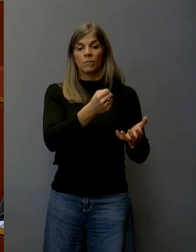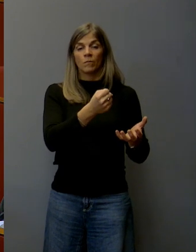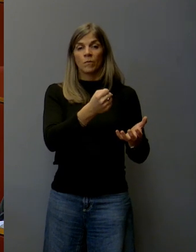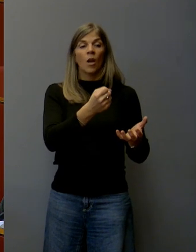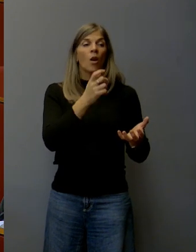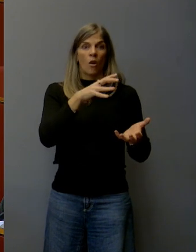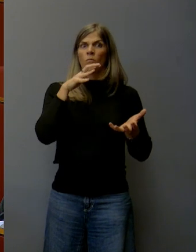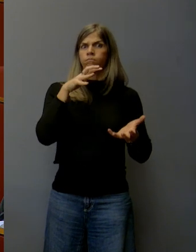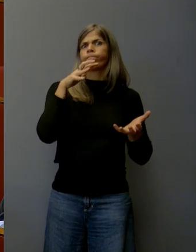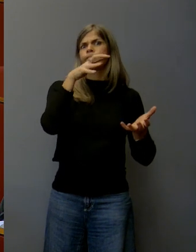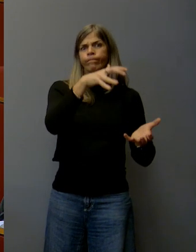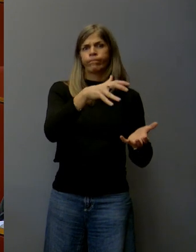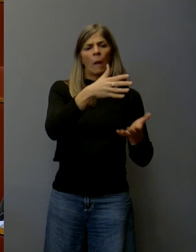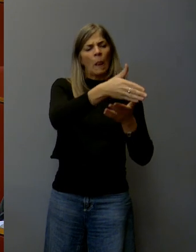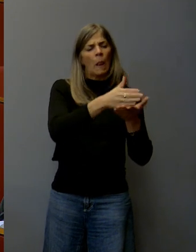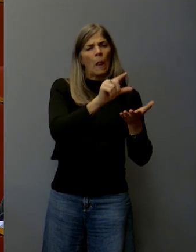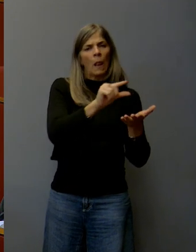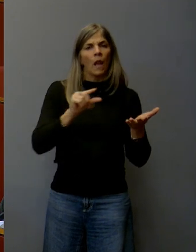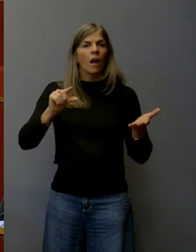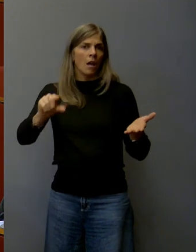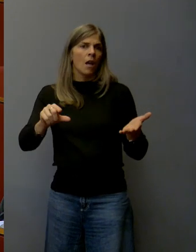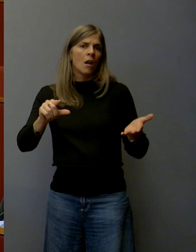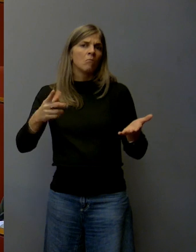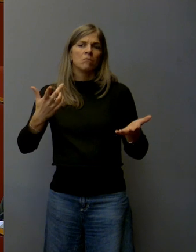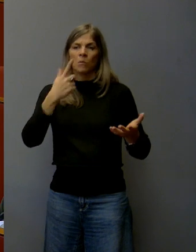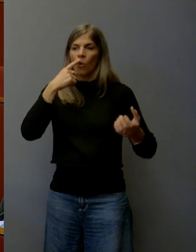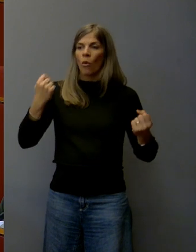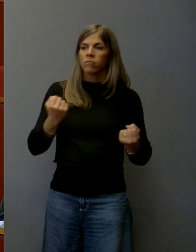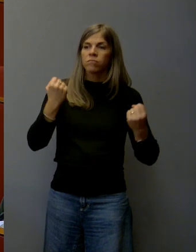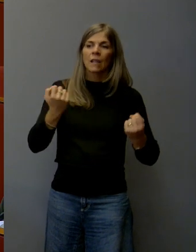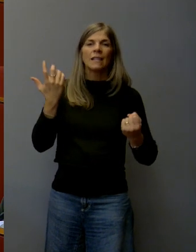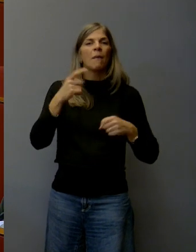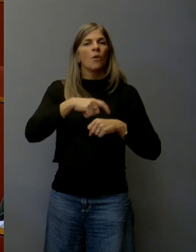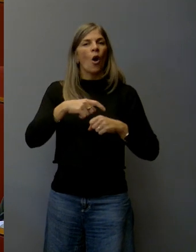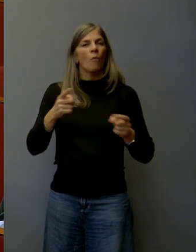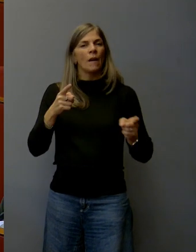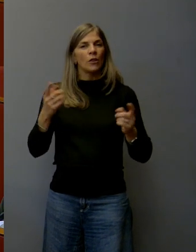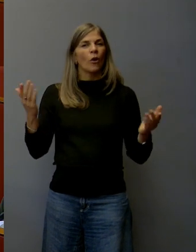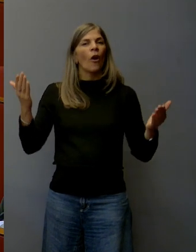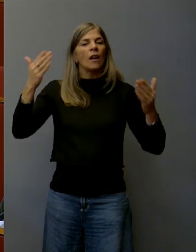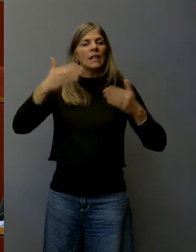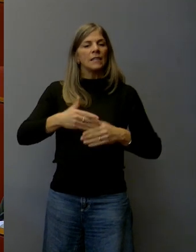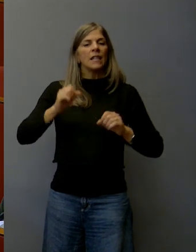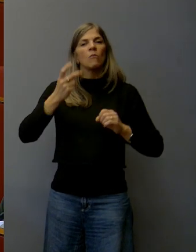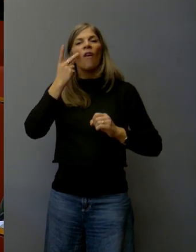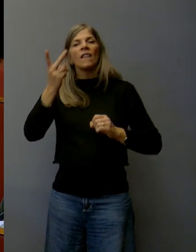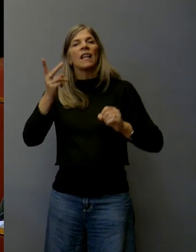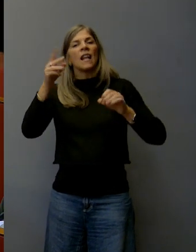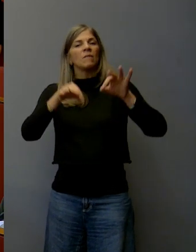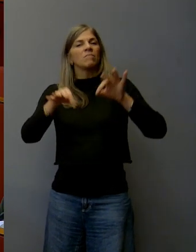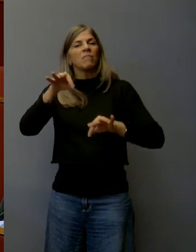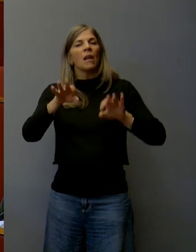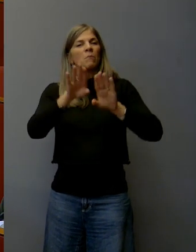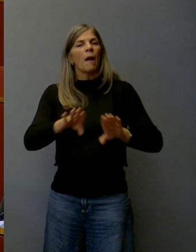metterle invece su azioni di animazione che consentano per esempio nelle ore serali di potersi godere degli spettacoli nel proprio